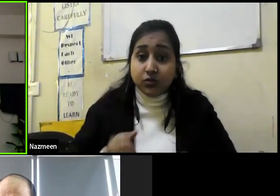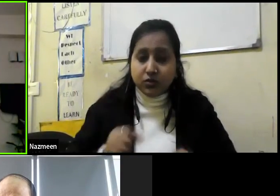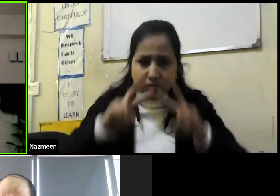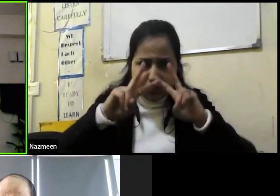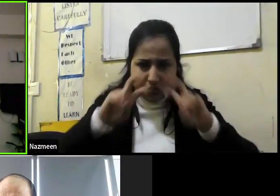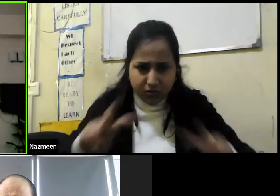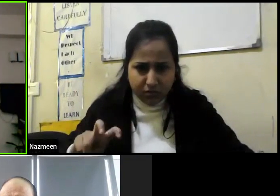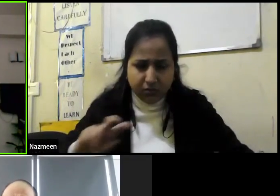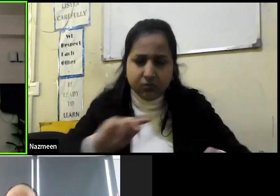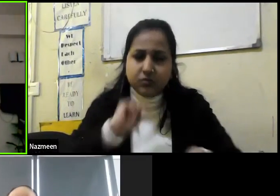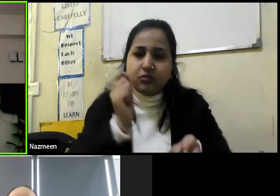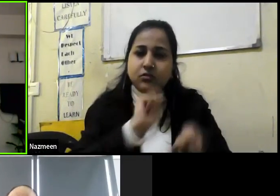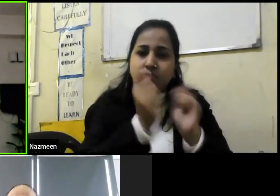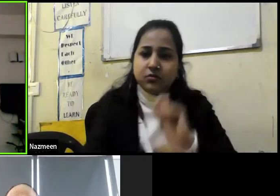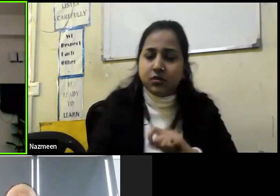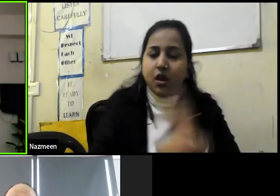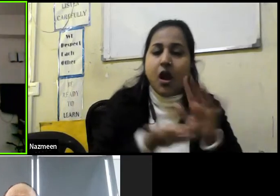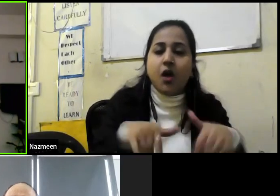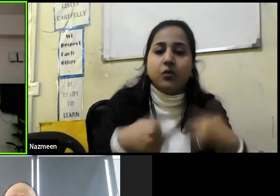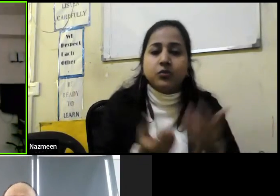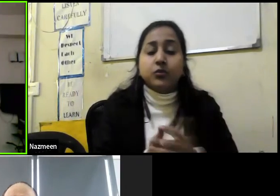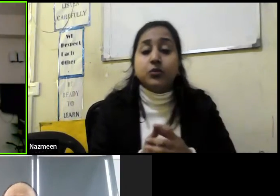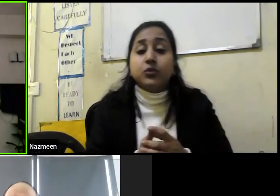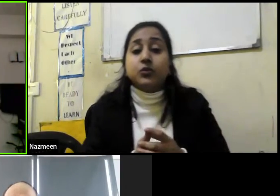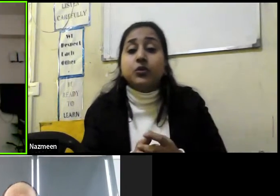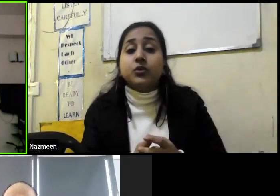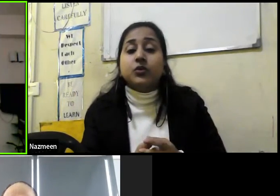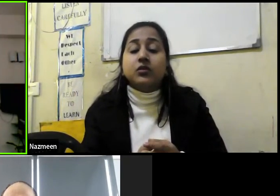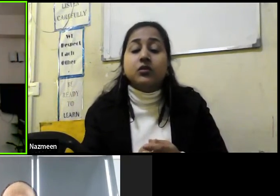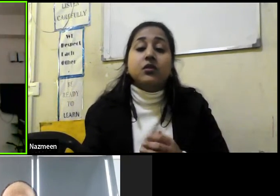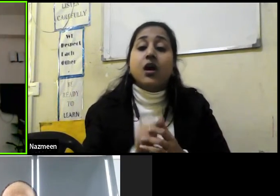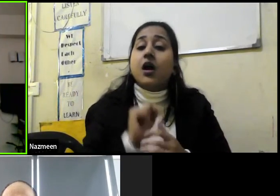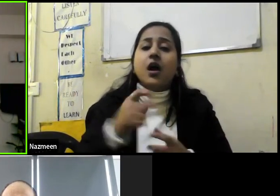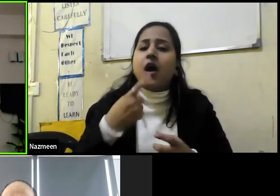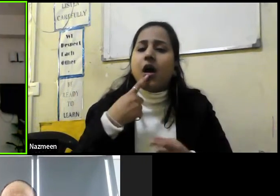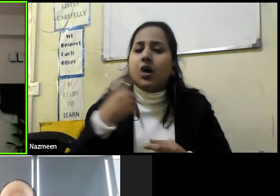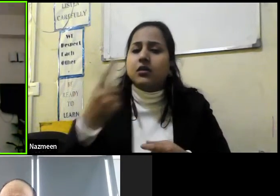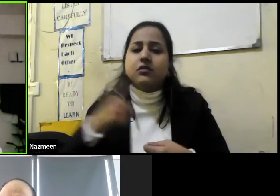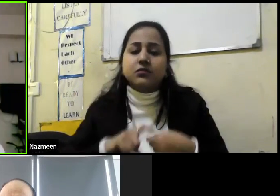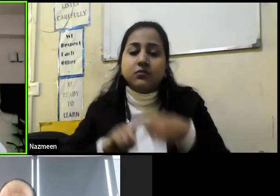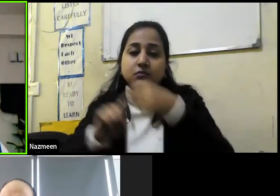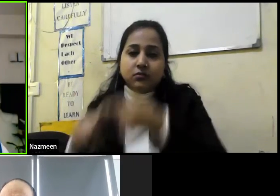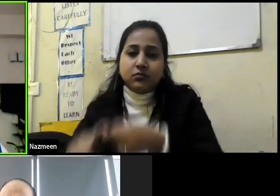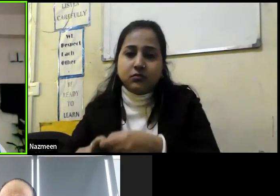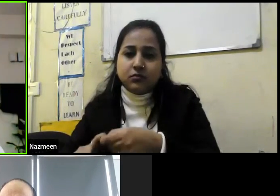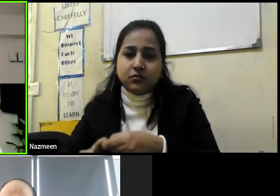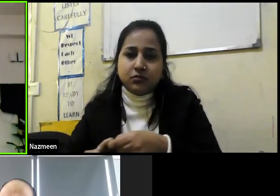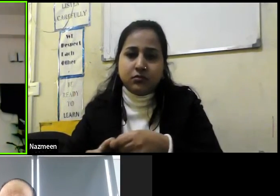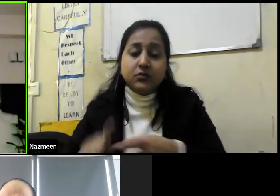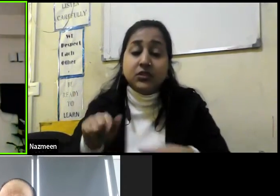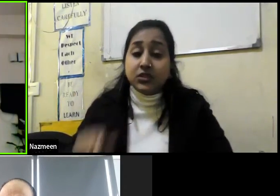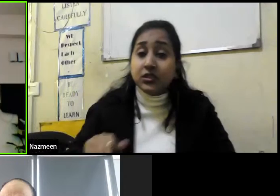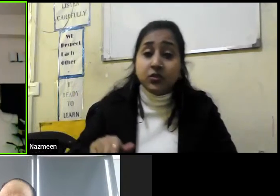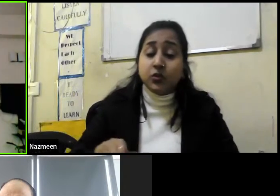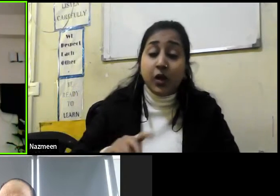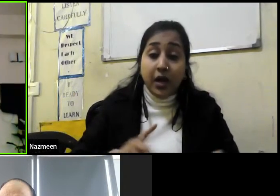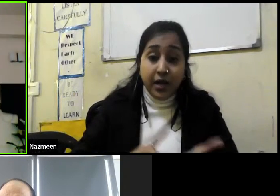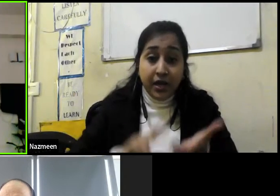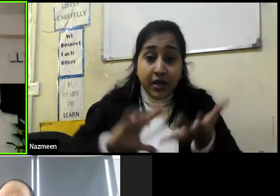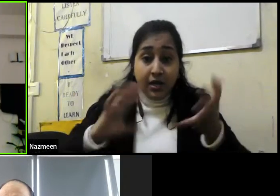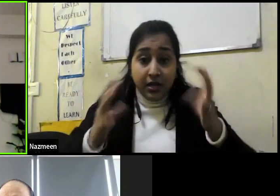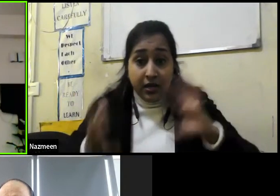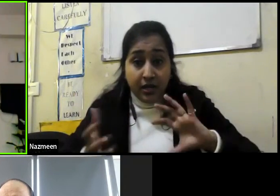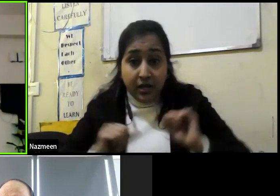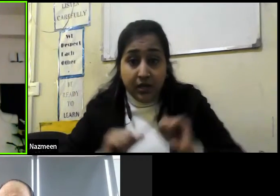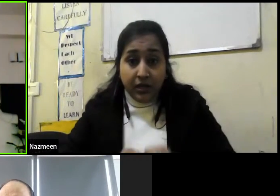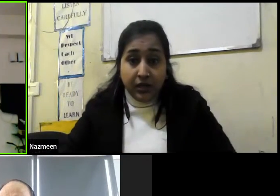फ्रॉम इंडियन यूनिवर्सिटीज. सो डॉक्टर जगदले, मेरा सवाल आपसे ये है कि ये जो इमर्जिंग टेक्नोलॉजीज हैं, एंड